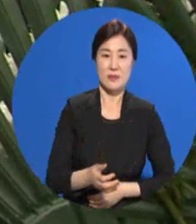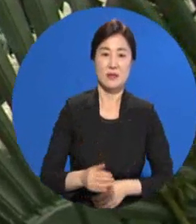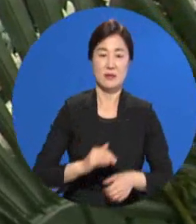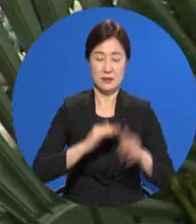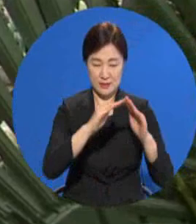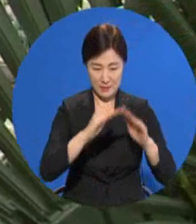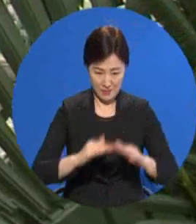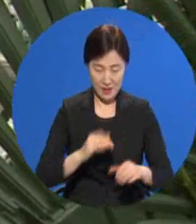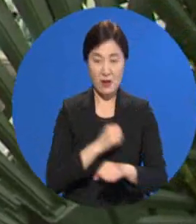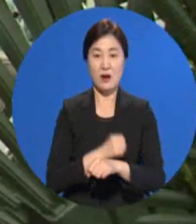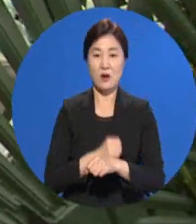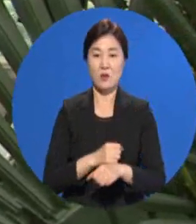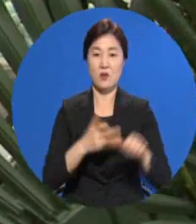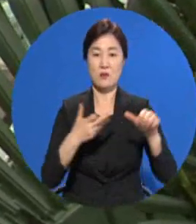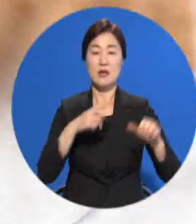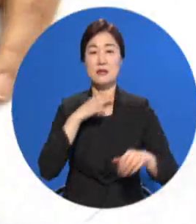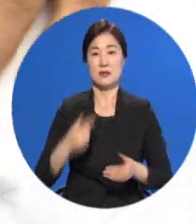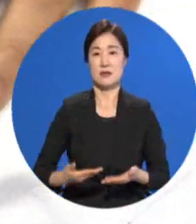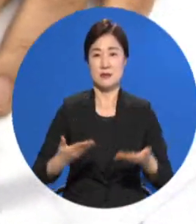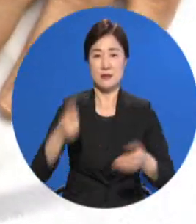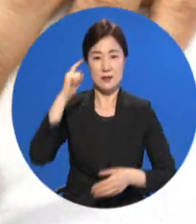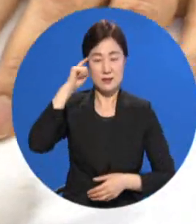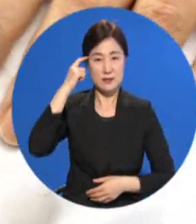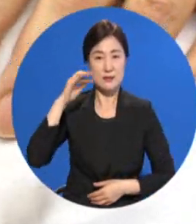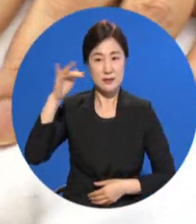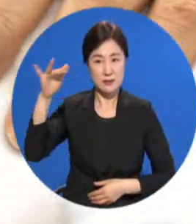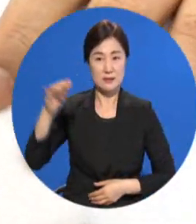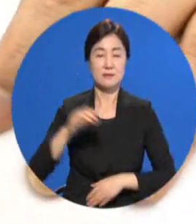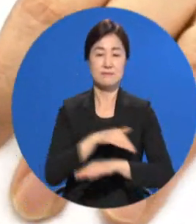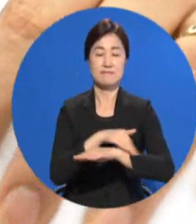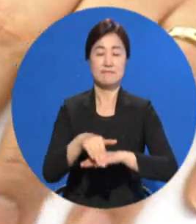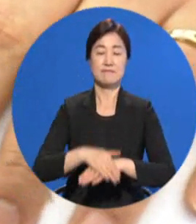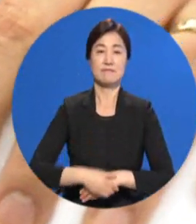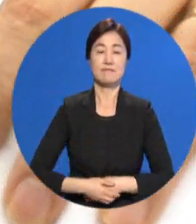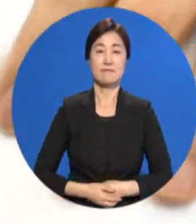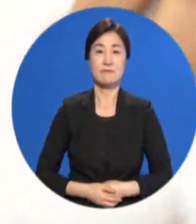참배하고 5월 희생자의 뜻을 기릴 것으로 전망됩니다. MBC 뉴스 이계상입니다.